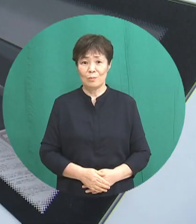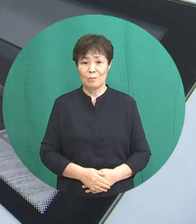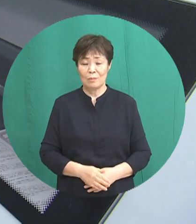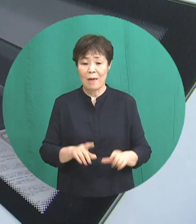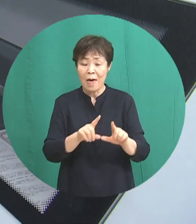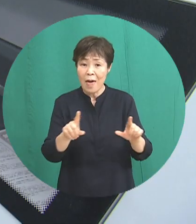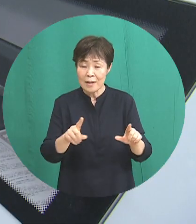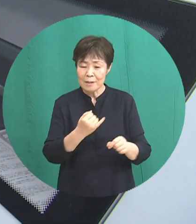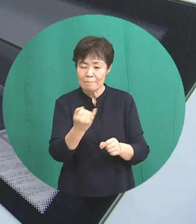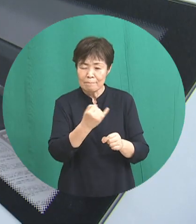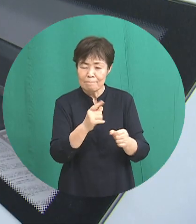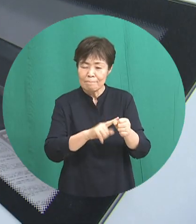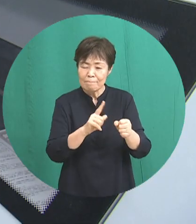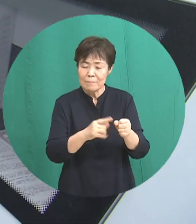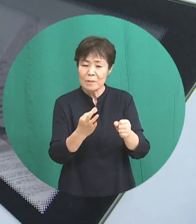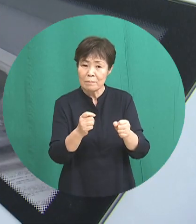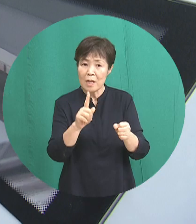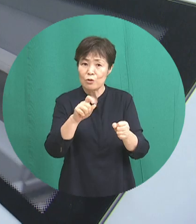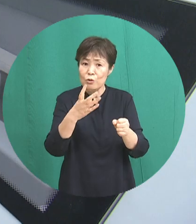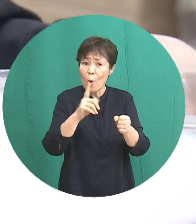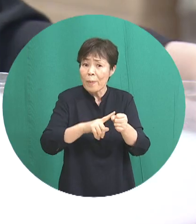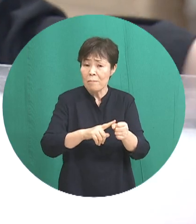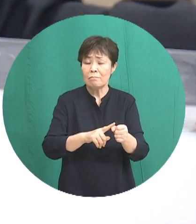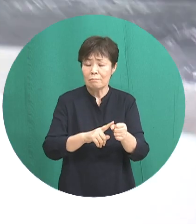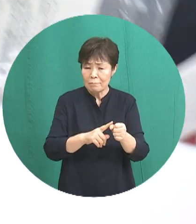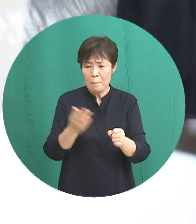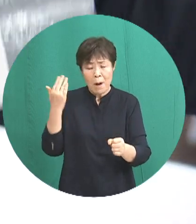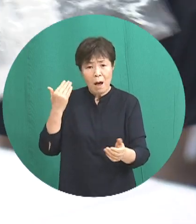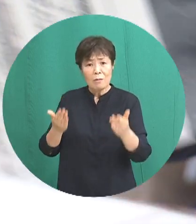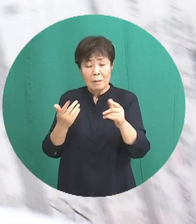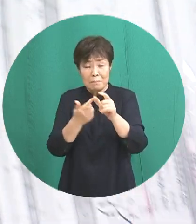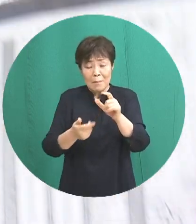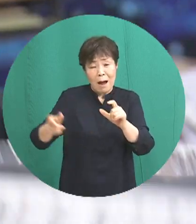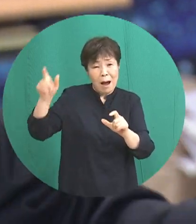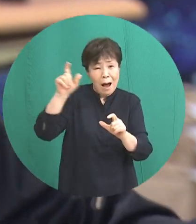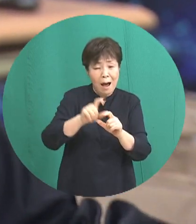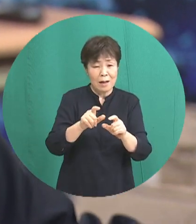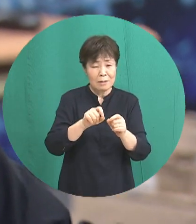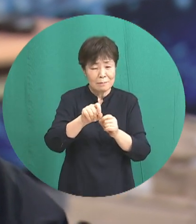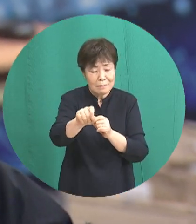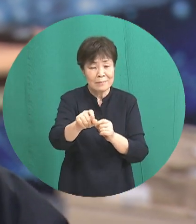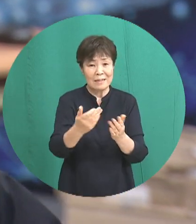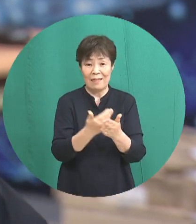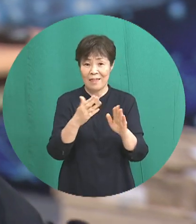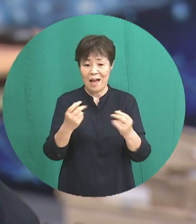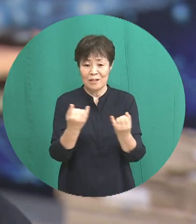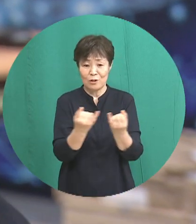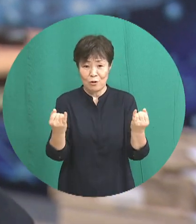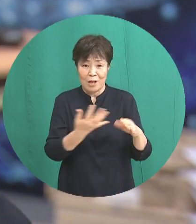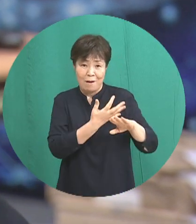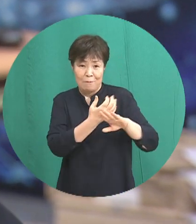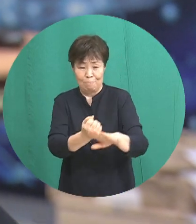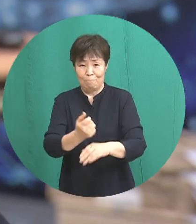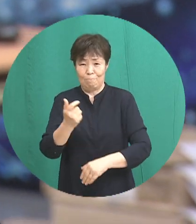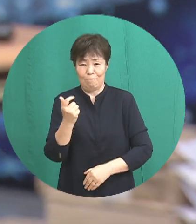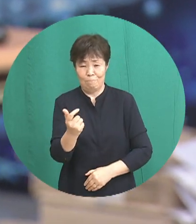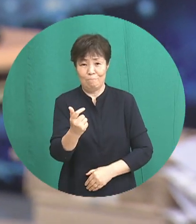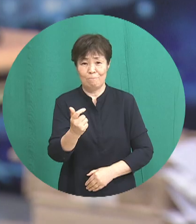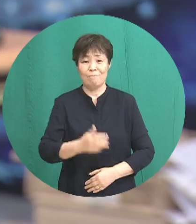平均勤続年数はおよそ14年と、以前の倍以上に伸び、女性の定着が図られています